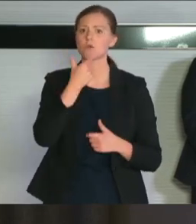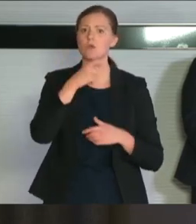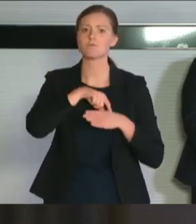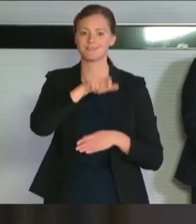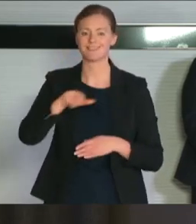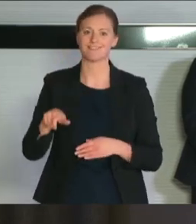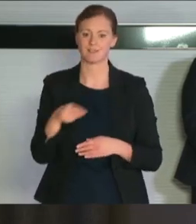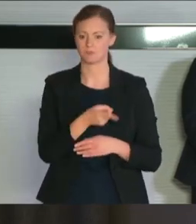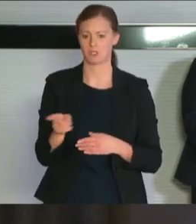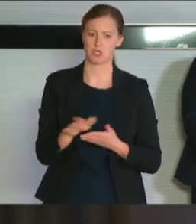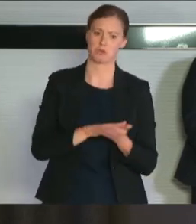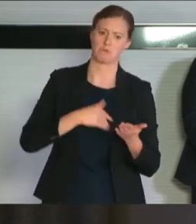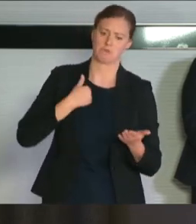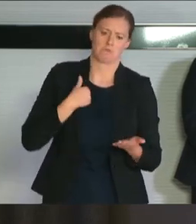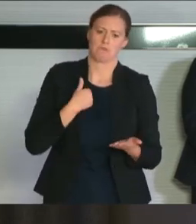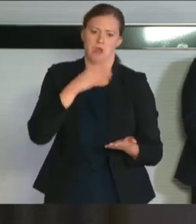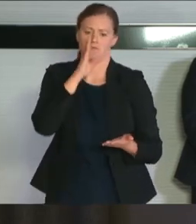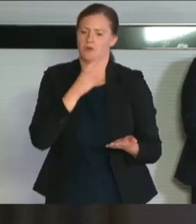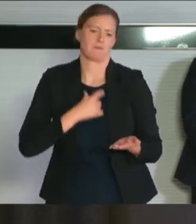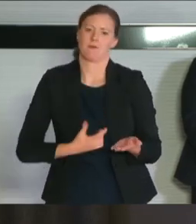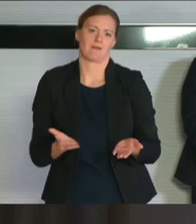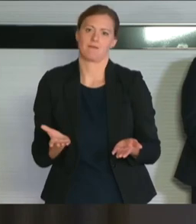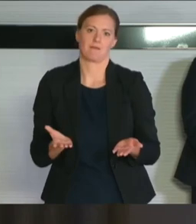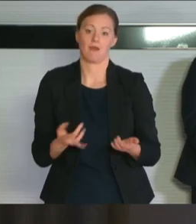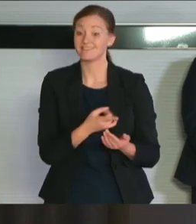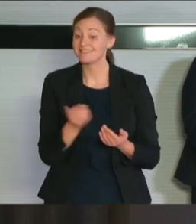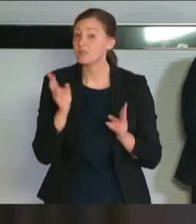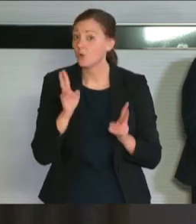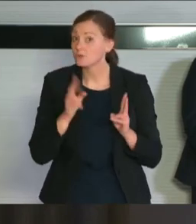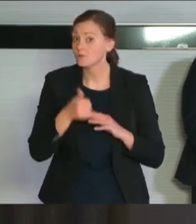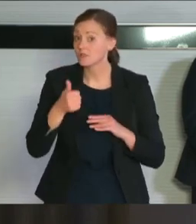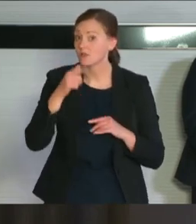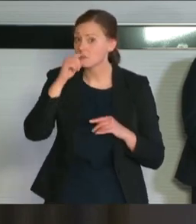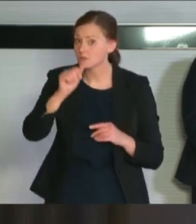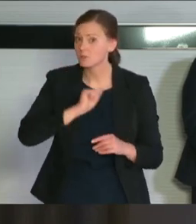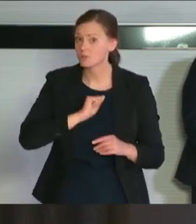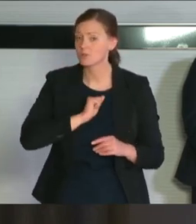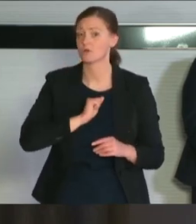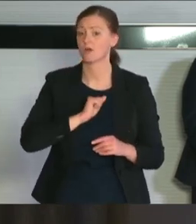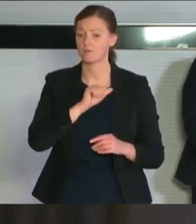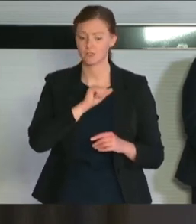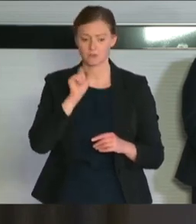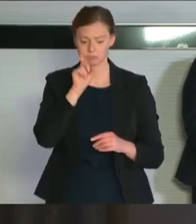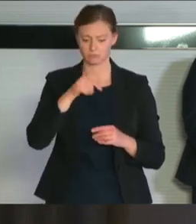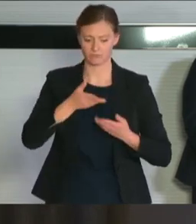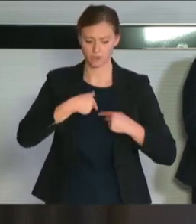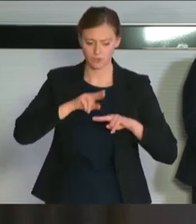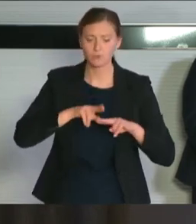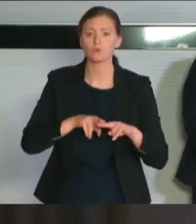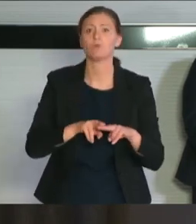som kanskje tror at dette ikke kan bli alvorlig for meg. At de også passer på at hvis de får symptomer når de